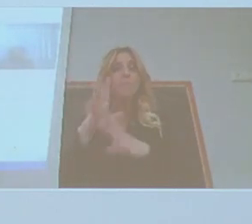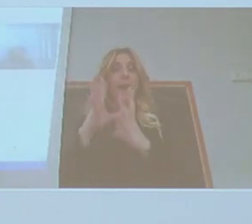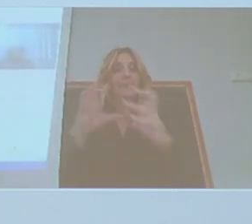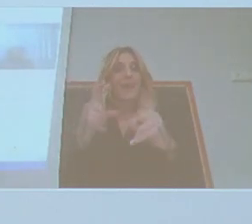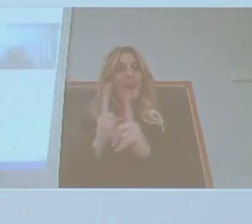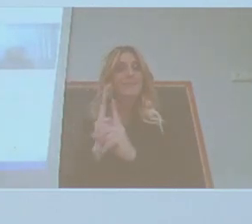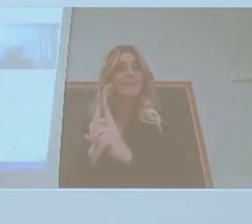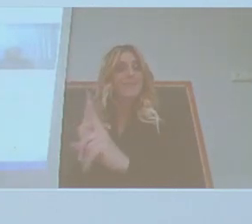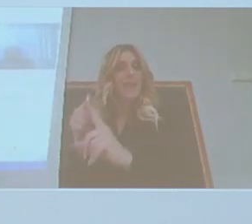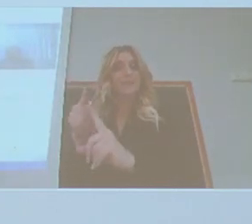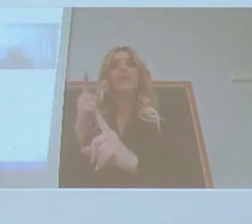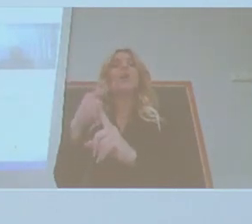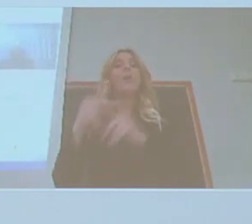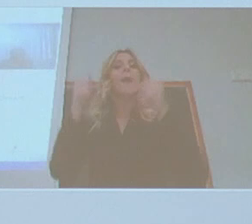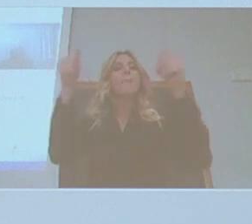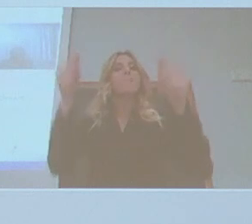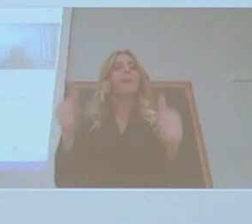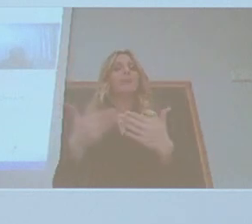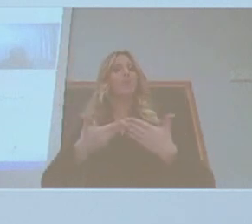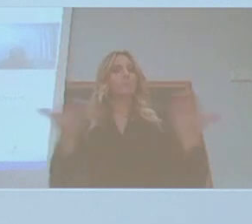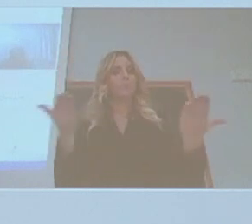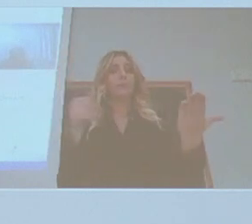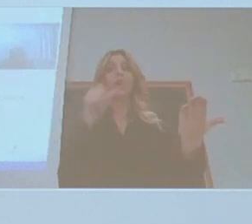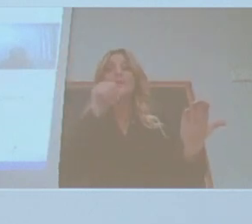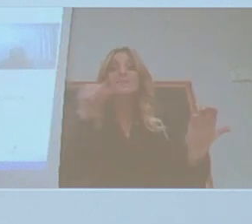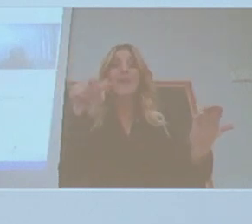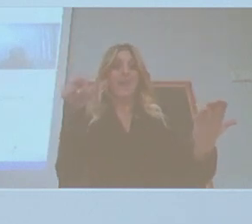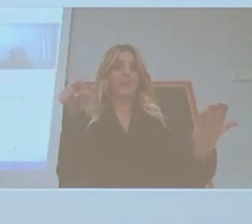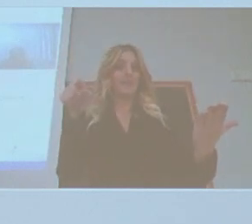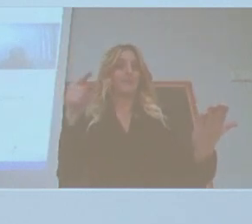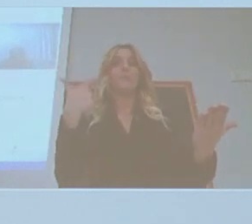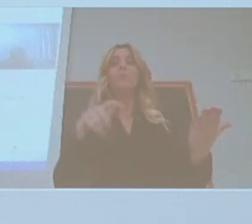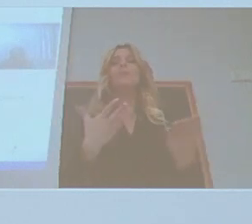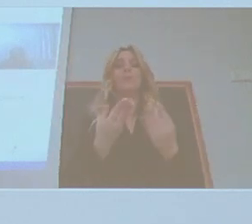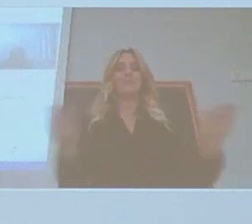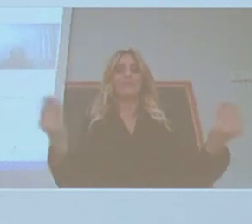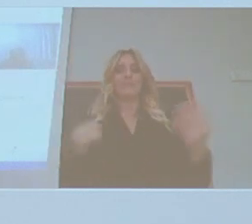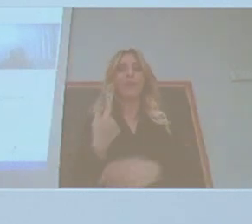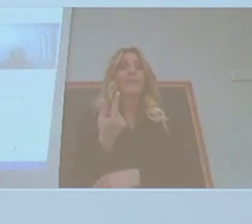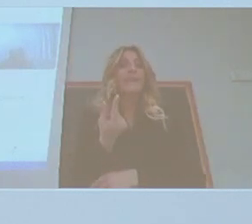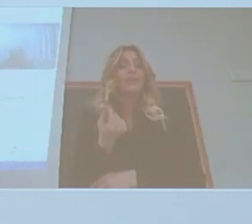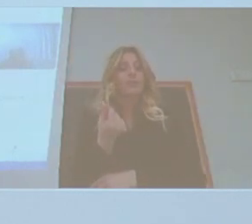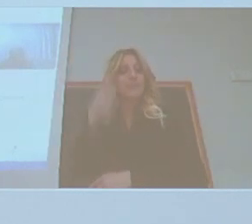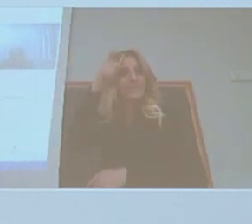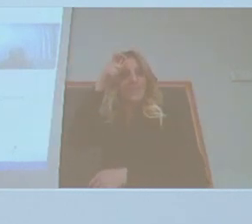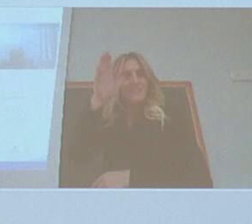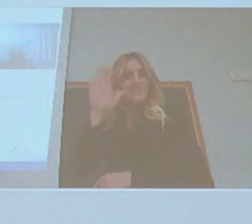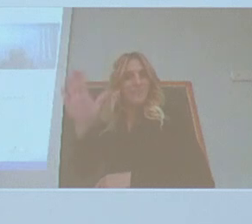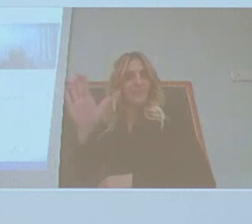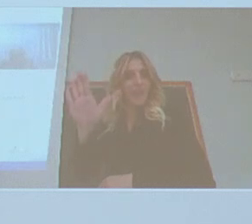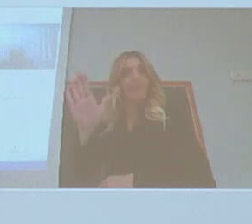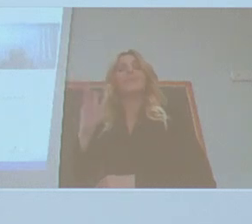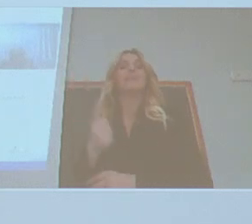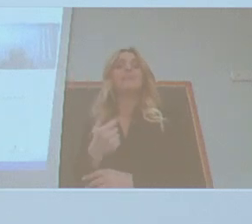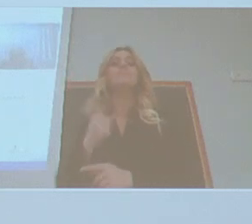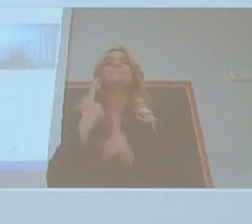lettura dei bandi pubblici, perché nella maggior parte delle volte gli incentivi statali